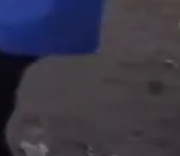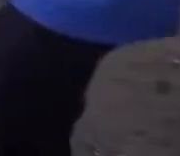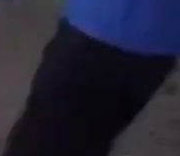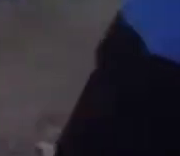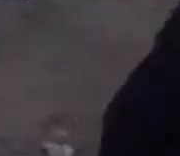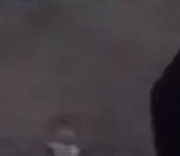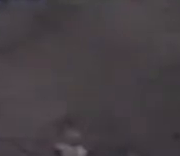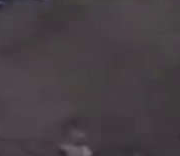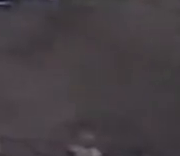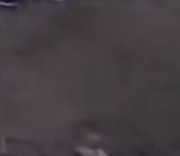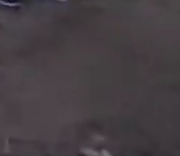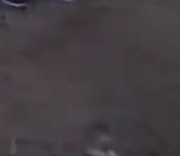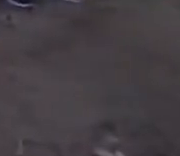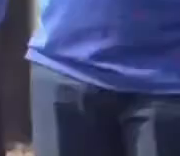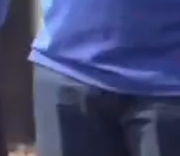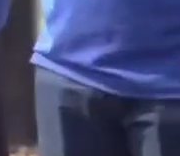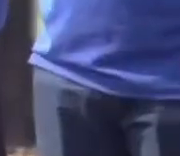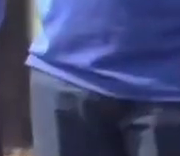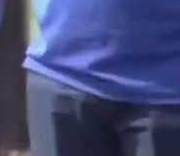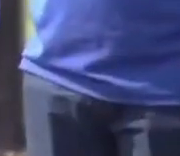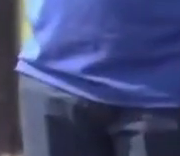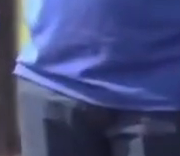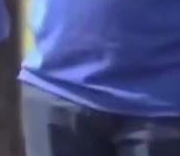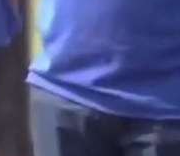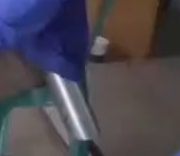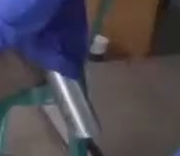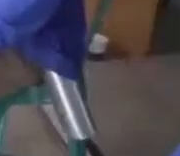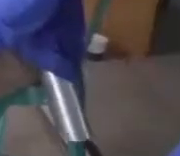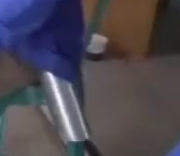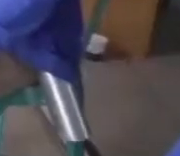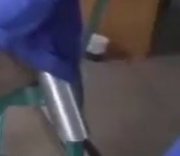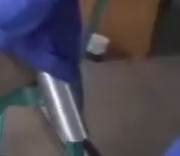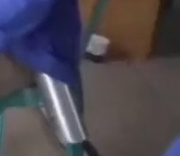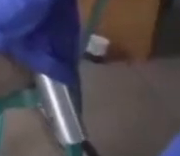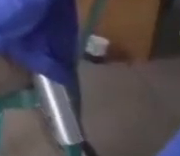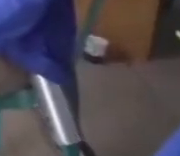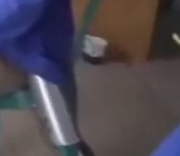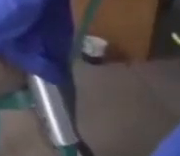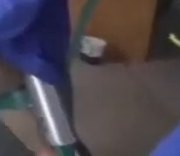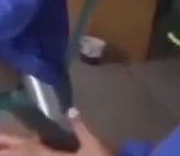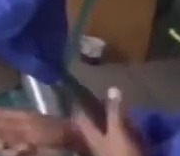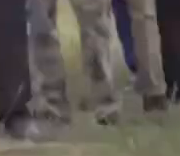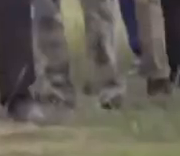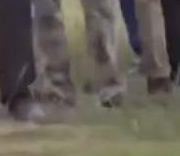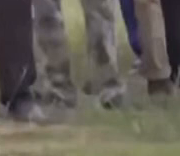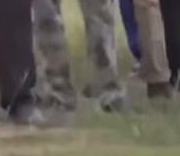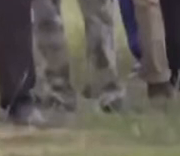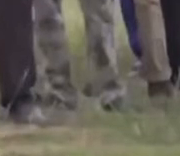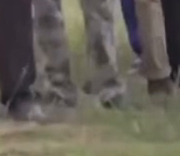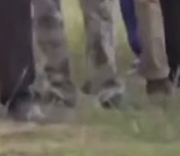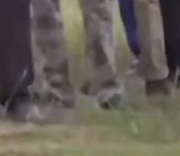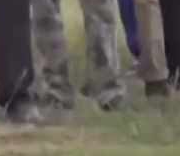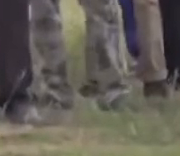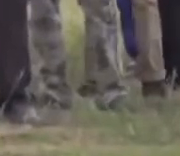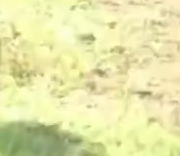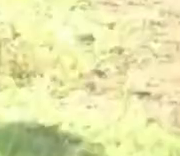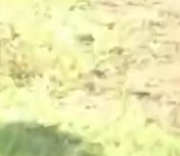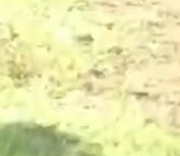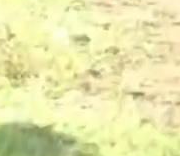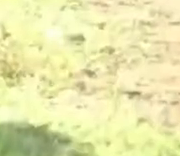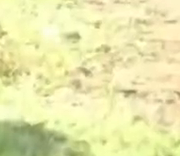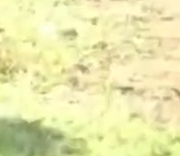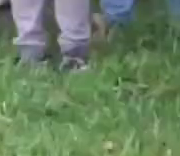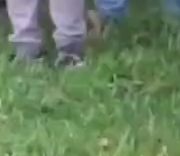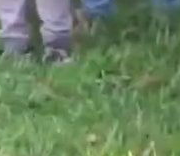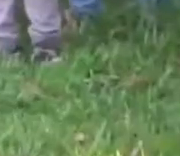Sampai dengan awal Desember 2021, telah terbentuk 799 KSB di berbagai